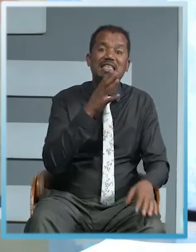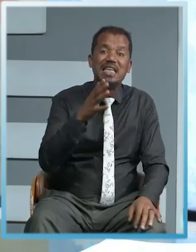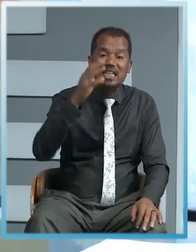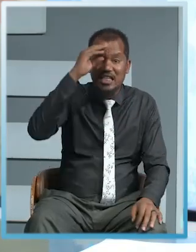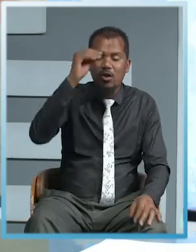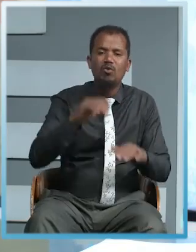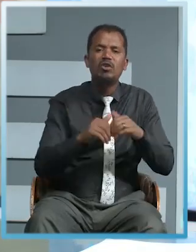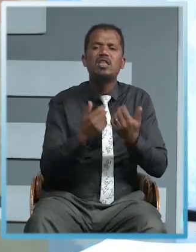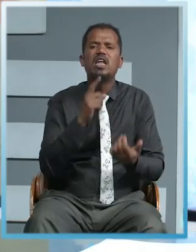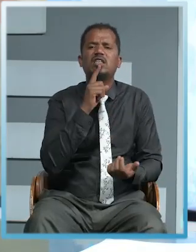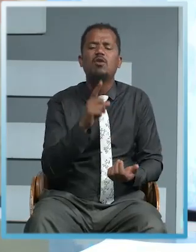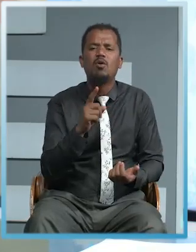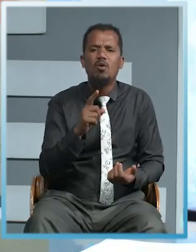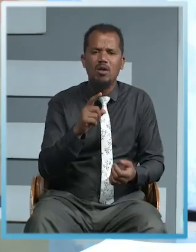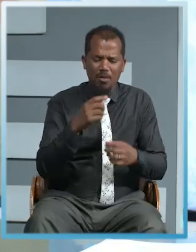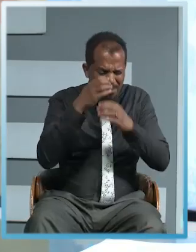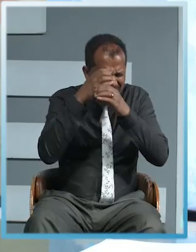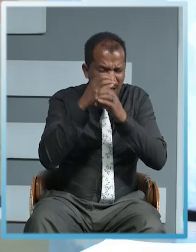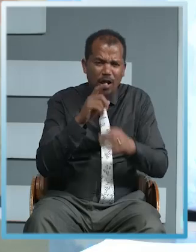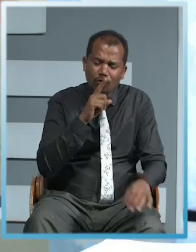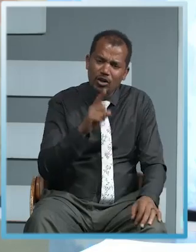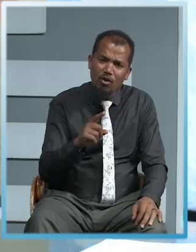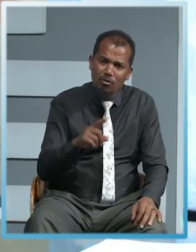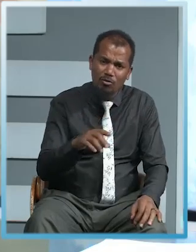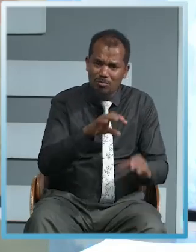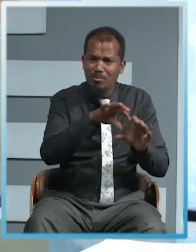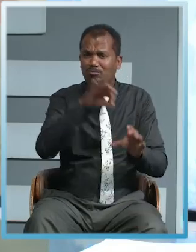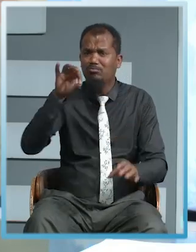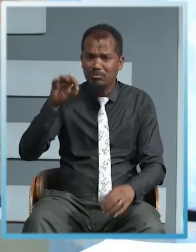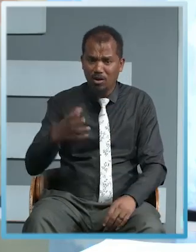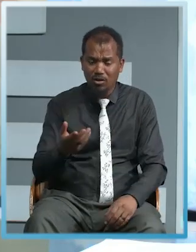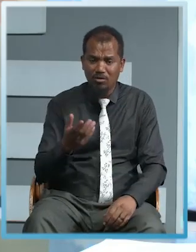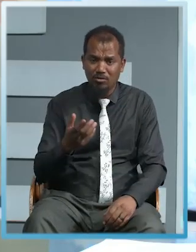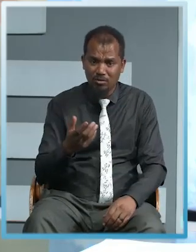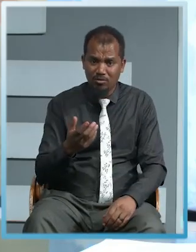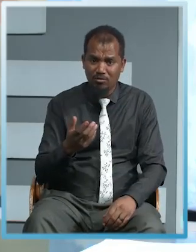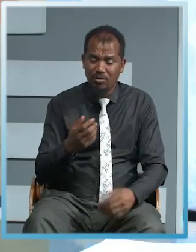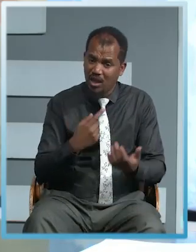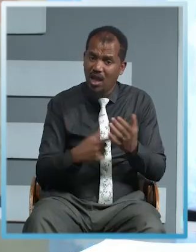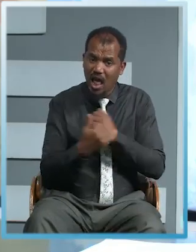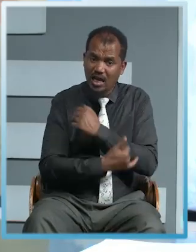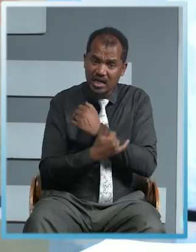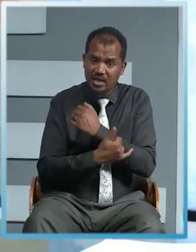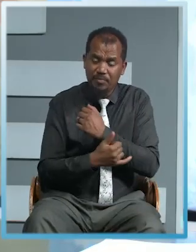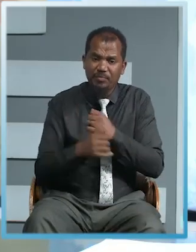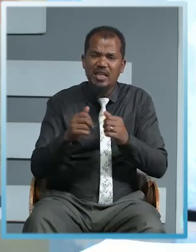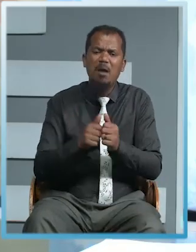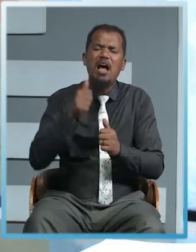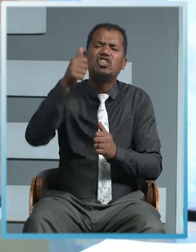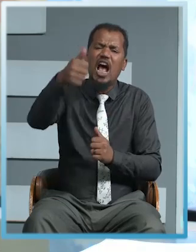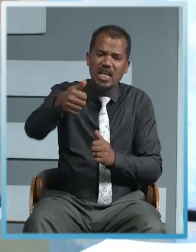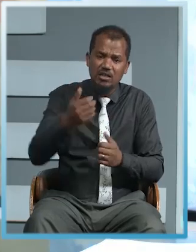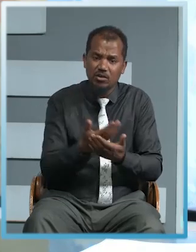ሰው እንዴት አርገን ነው በላቦራቶሪ ነው ምናውጣው ምናምን ማለት ድረስ ያስኬዳል ማለት ይሄን ነገር የማሻገር